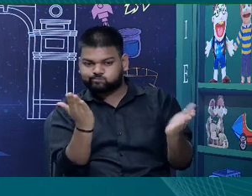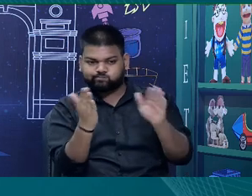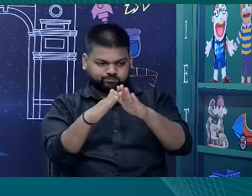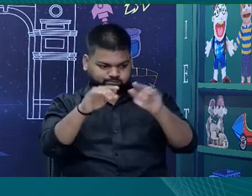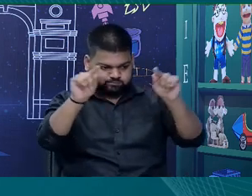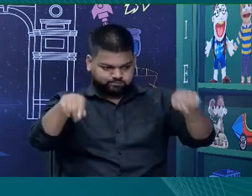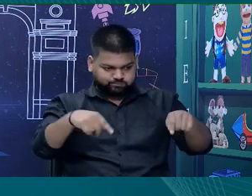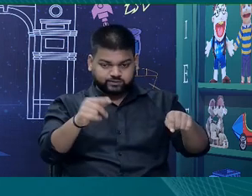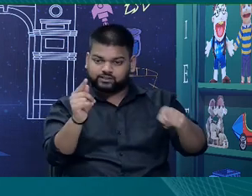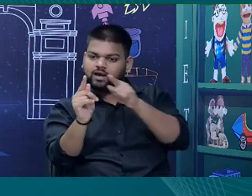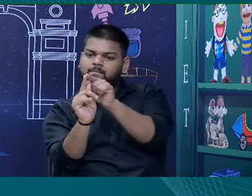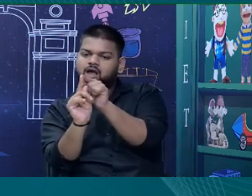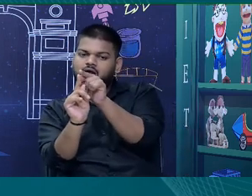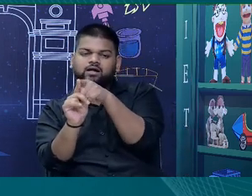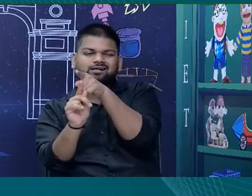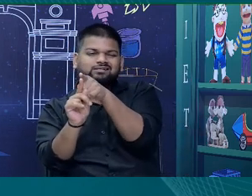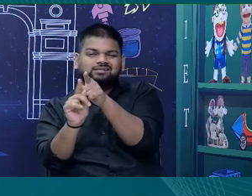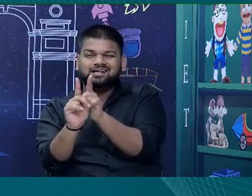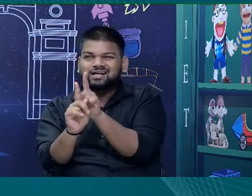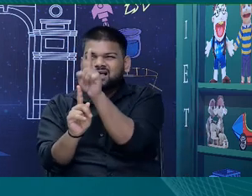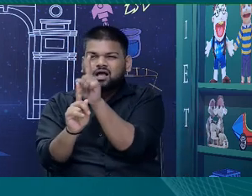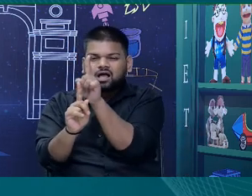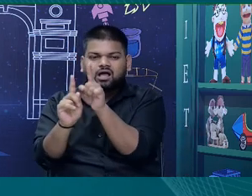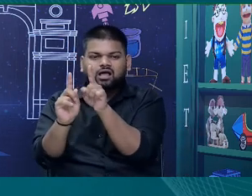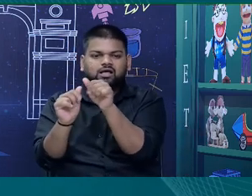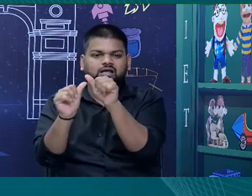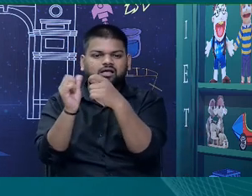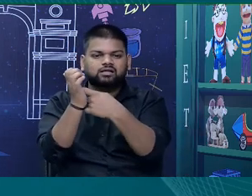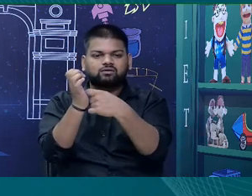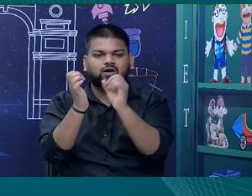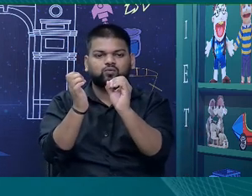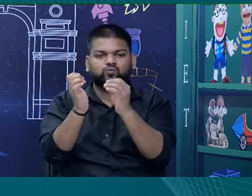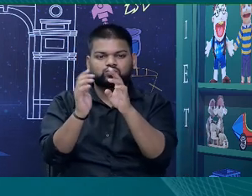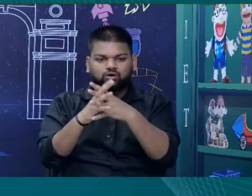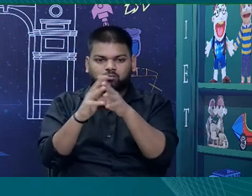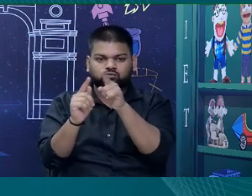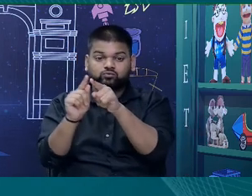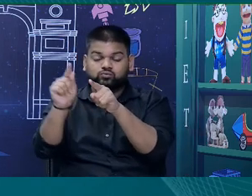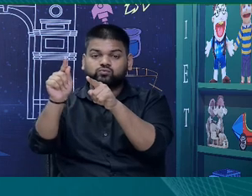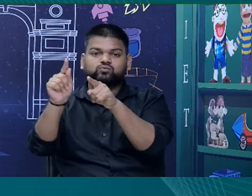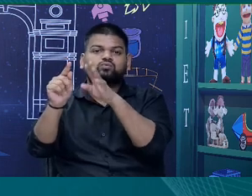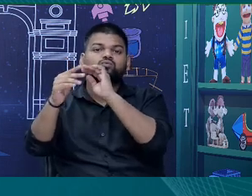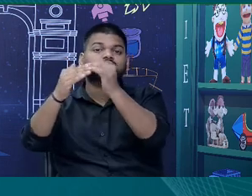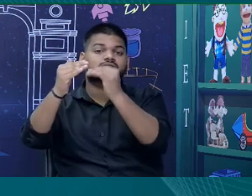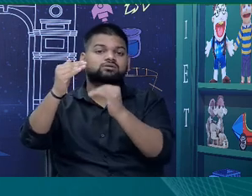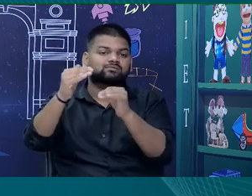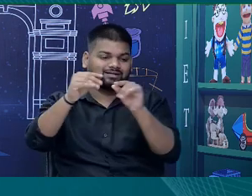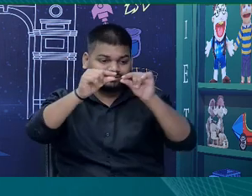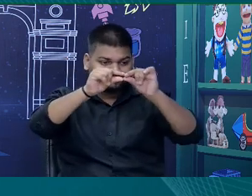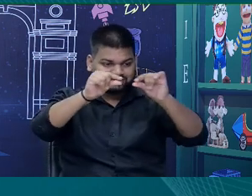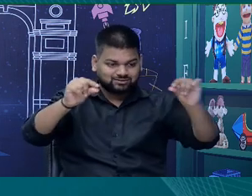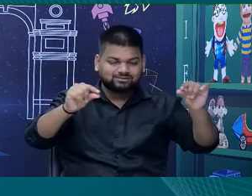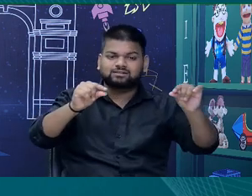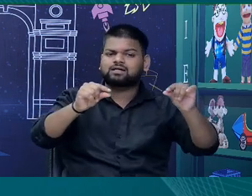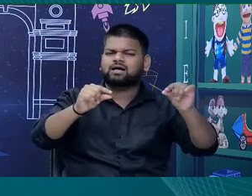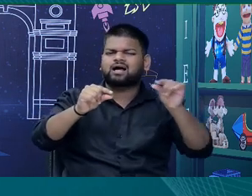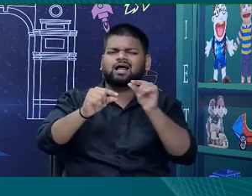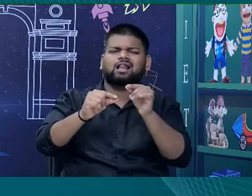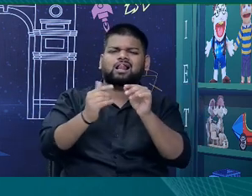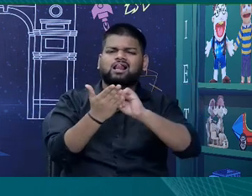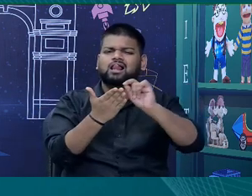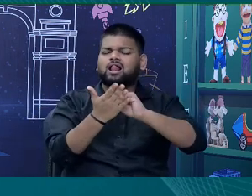है उसके बाद हमने एक्सप्रेशंस को लिखने के लिए नियमित ब्रेल कोड का उसे किया है और ऐसे ही हमने टॉपिक को लिखने